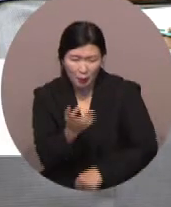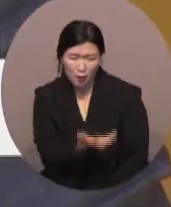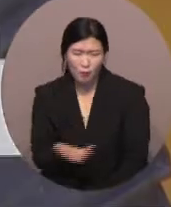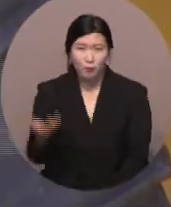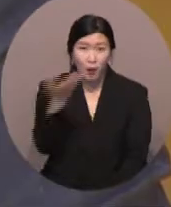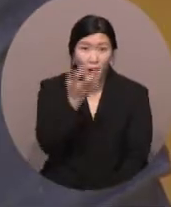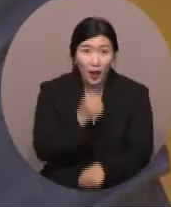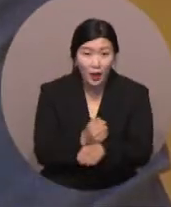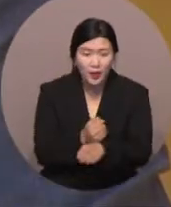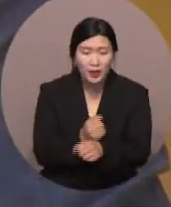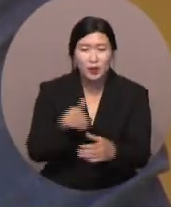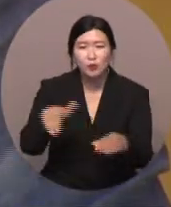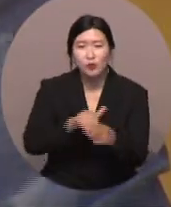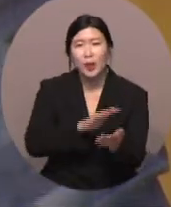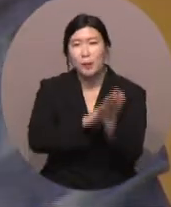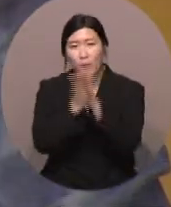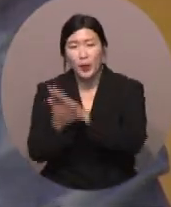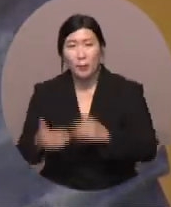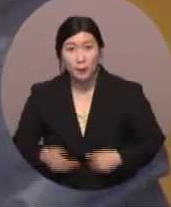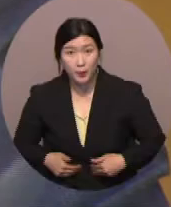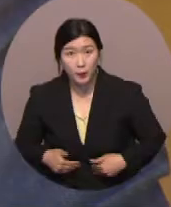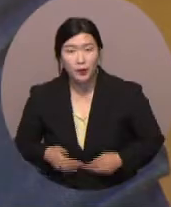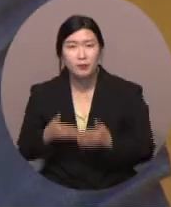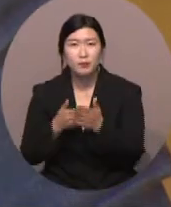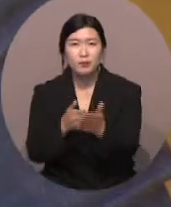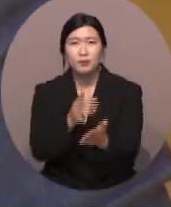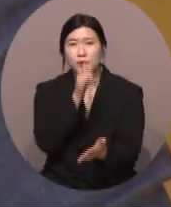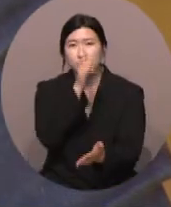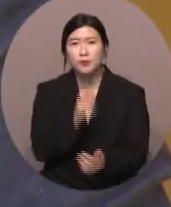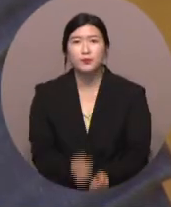역량을 발휘하는 공직 문화가 필요하다고 강조했습니다